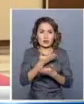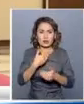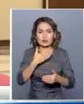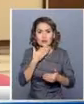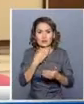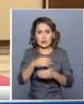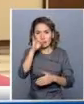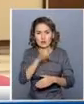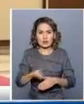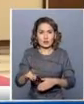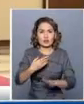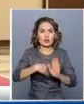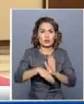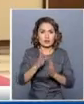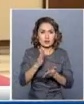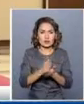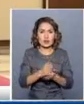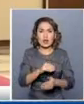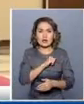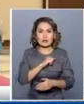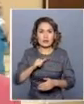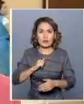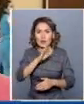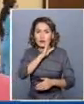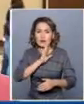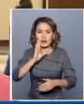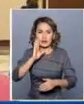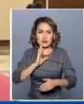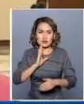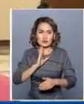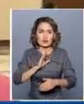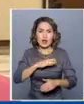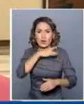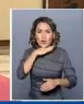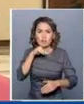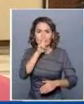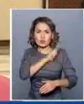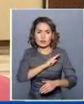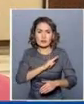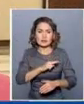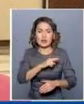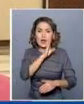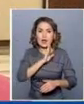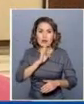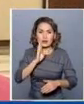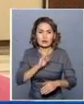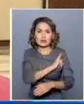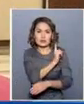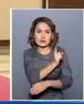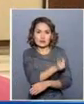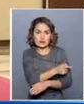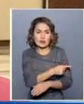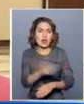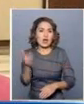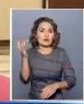жалпы әйел адамдардың қолынан көп нәрсе келетінін, әйел адамдардың ұйымдастыру қабілетінің жоғары екенін, әйел адамның үйде